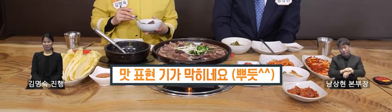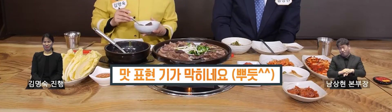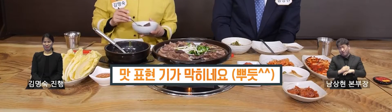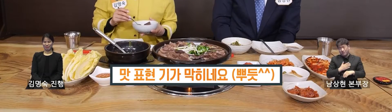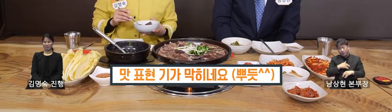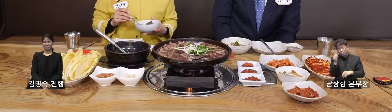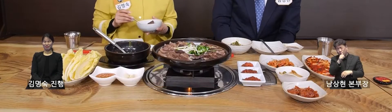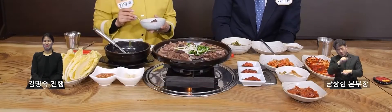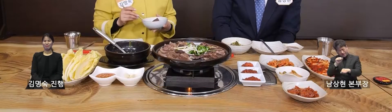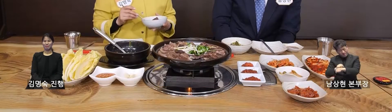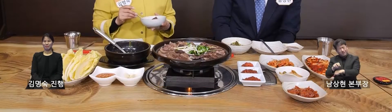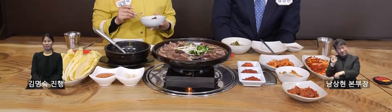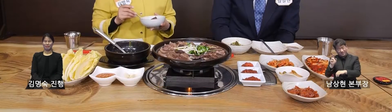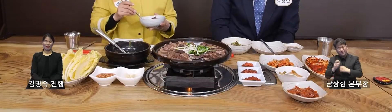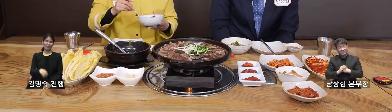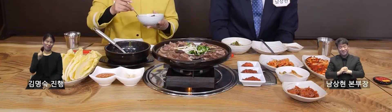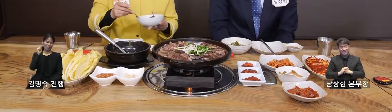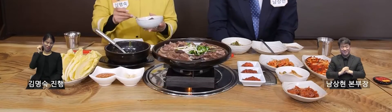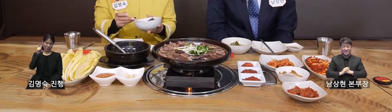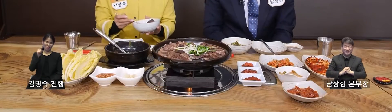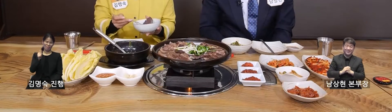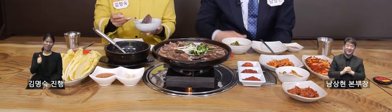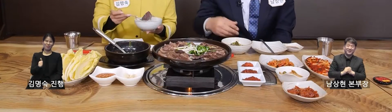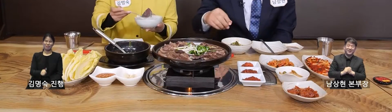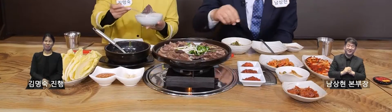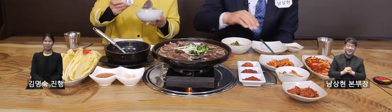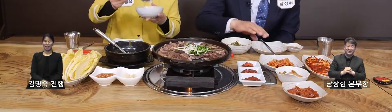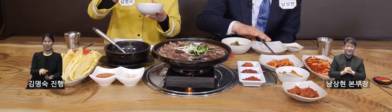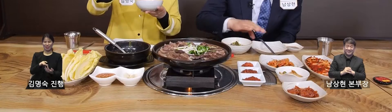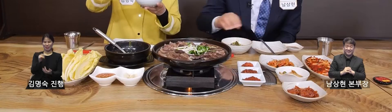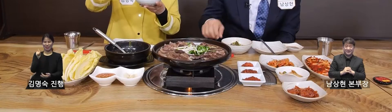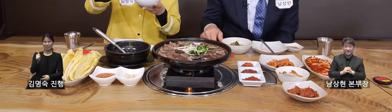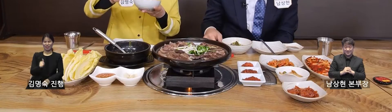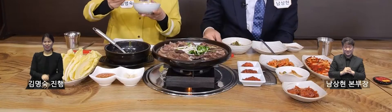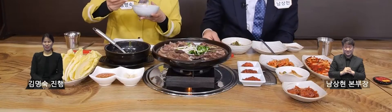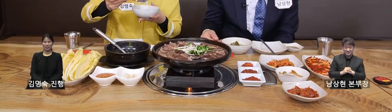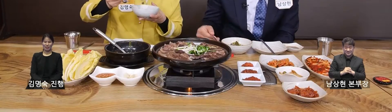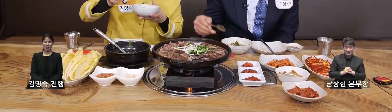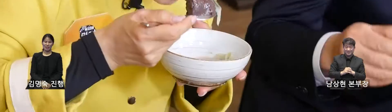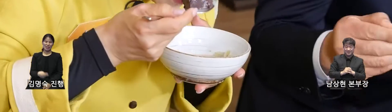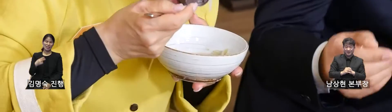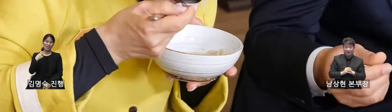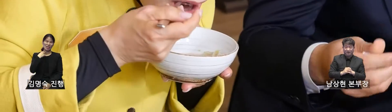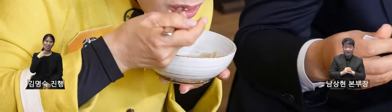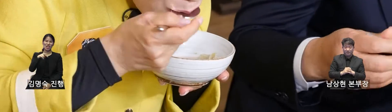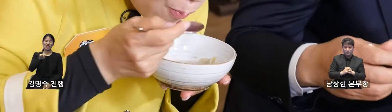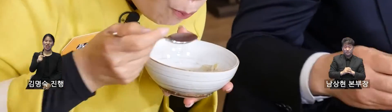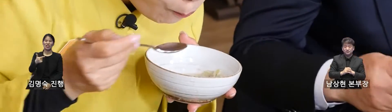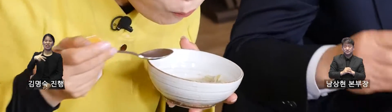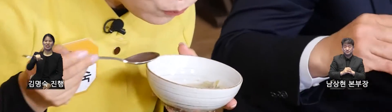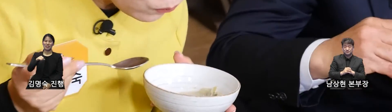같아요. 아유, 탁월하십니다. 감사합니다. 네. 이 선지도 좀 한번.